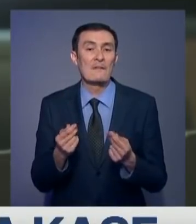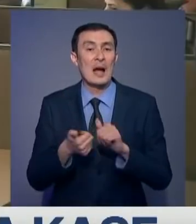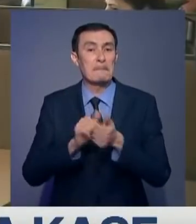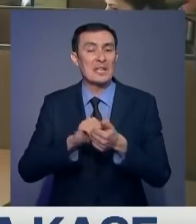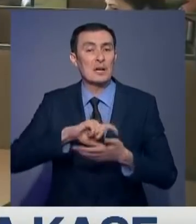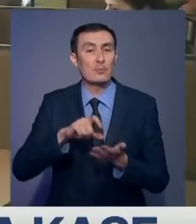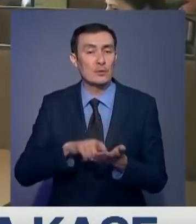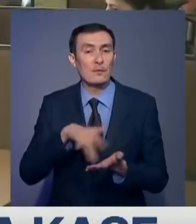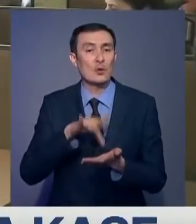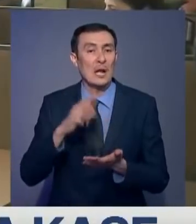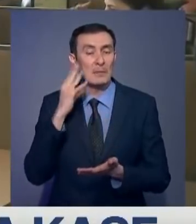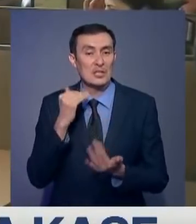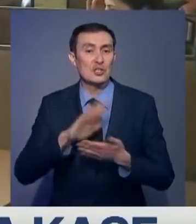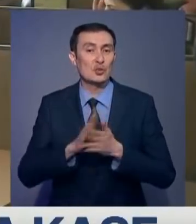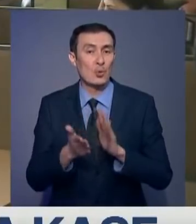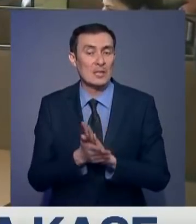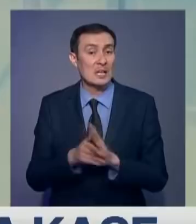обменных пунктах Алматы ситуация